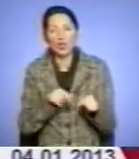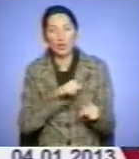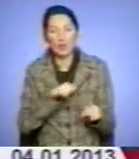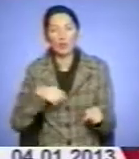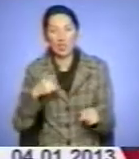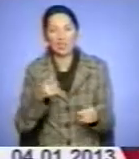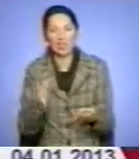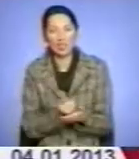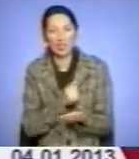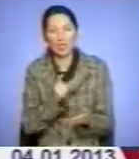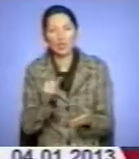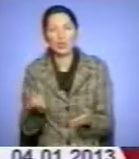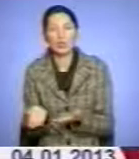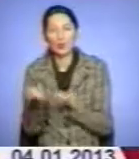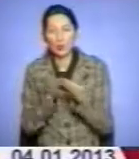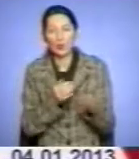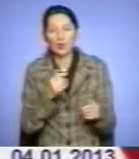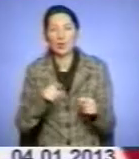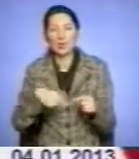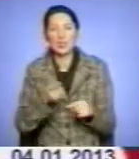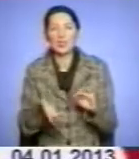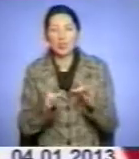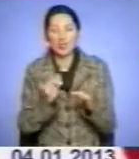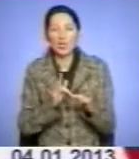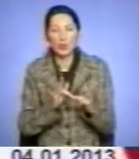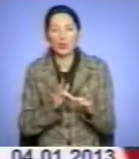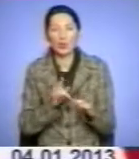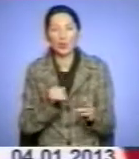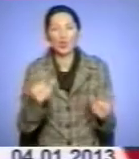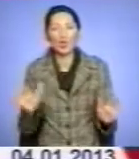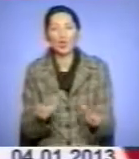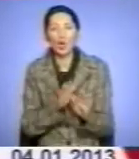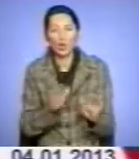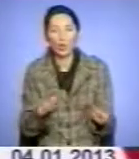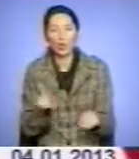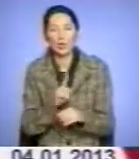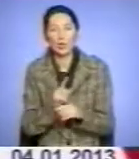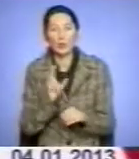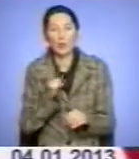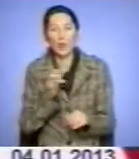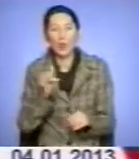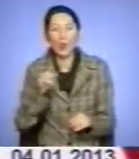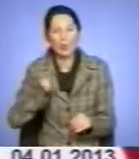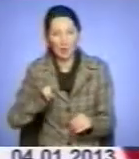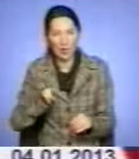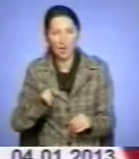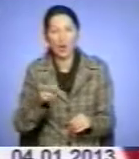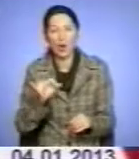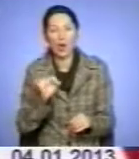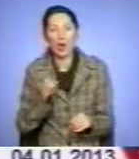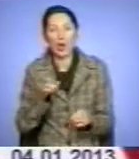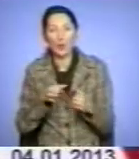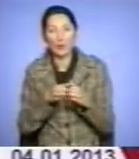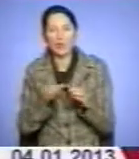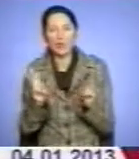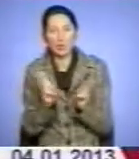Люди запрошували і через соціальні мережі. Тож з Колядою і Тернопільською кутею обновляни зустрінуть Різдво у